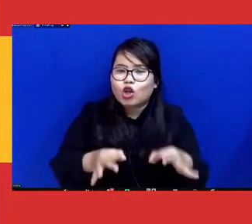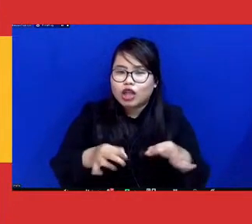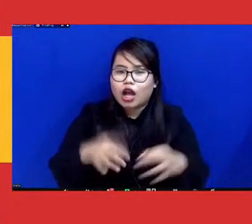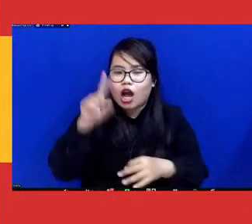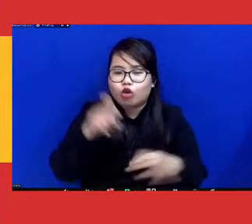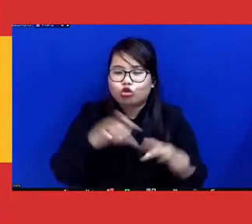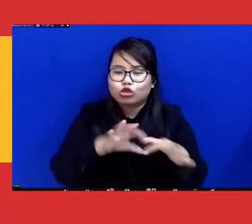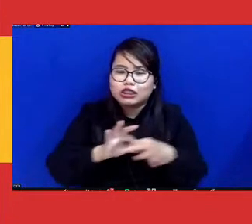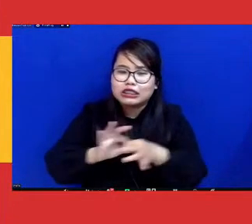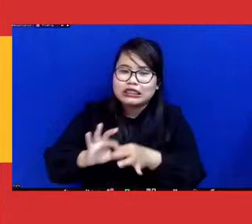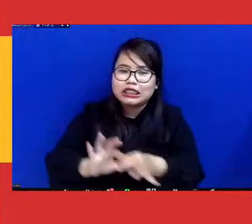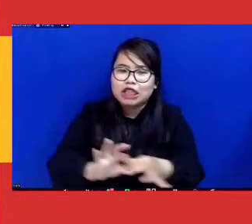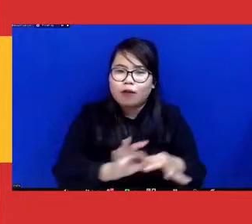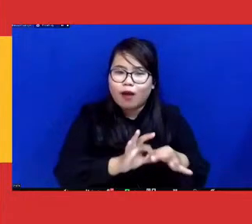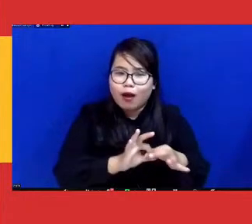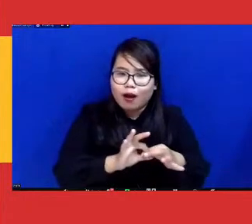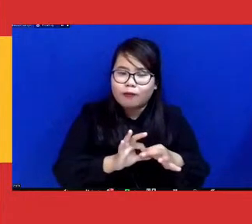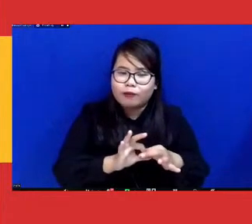dan juga